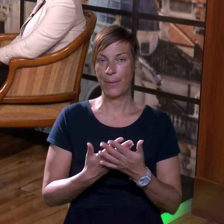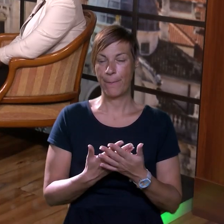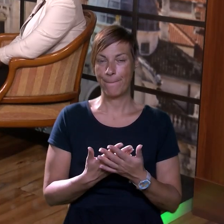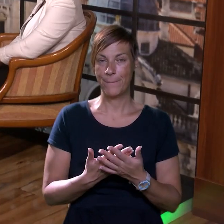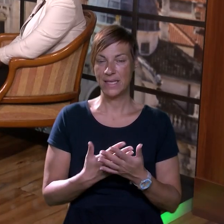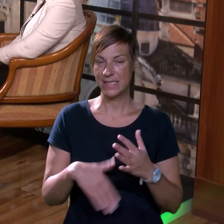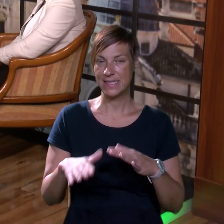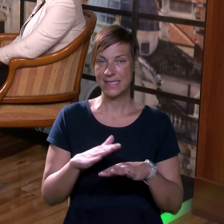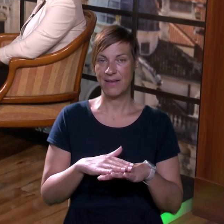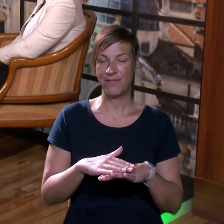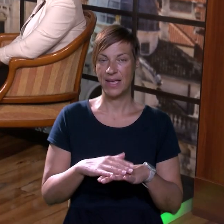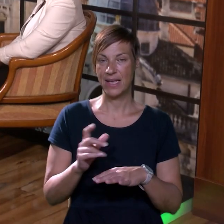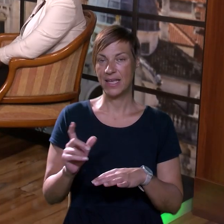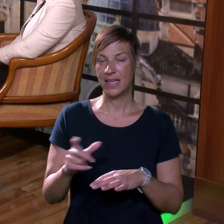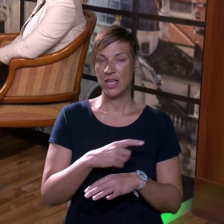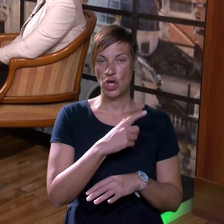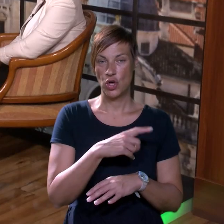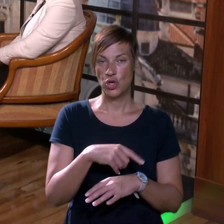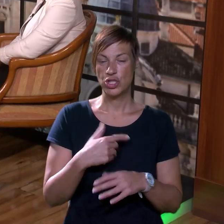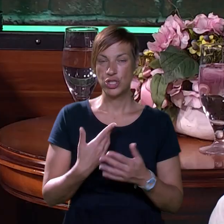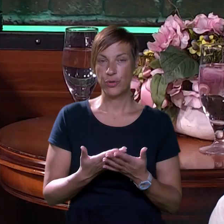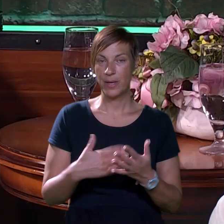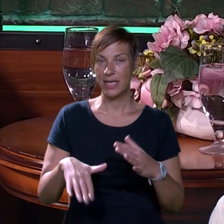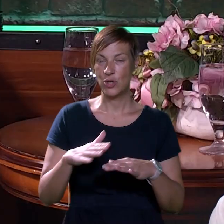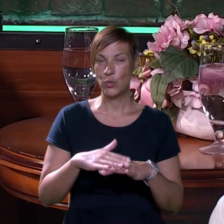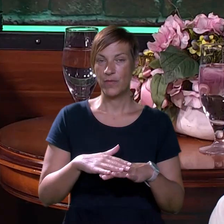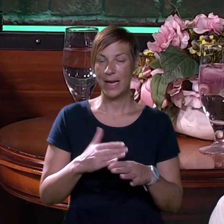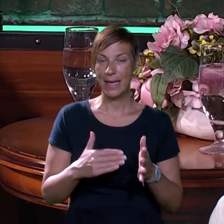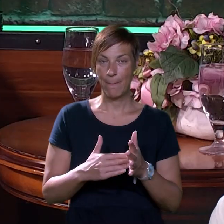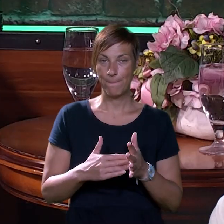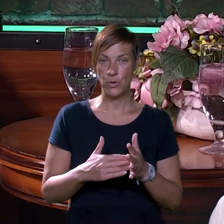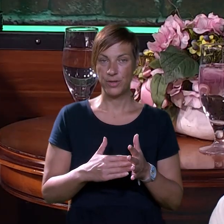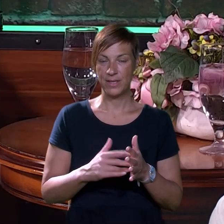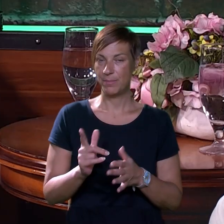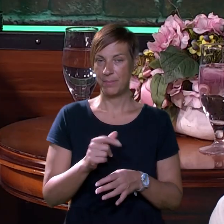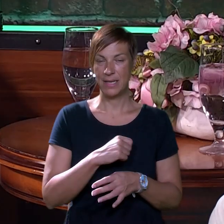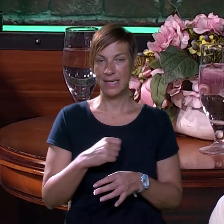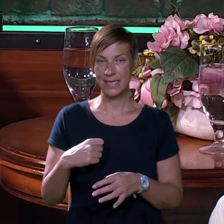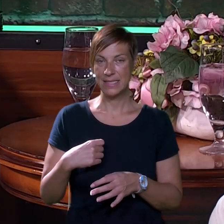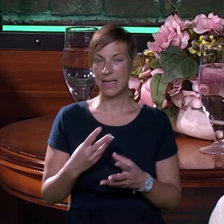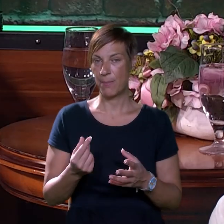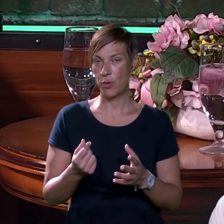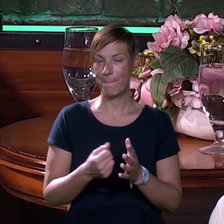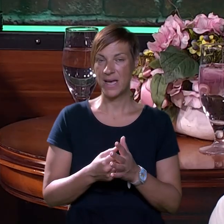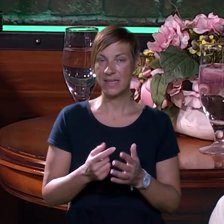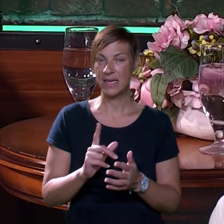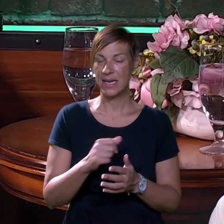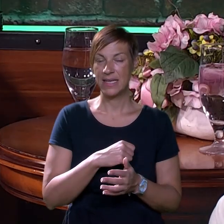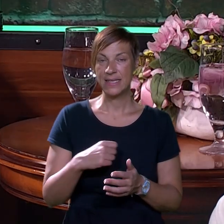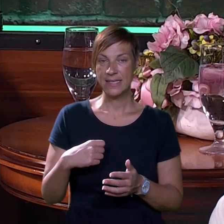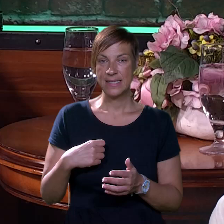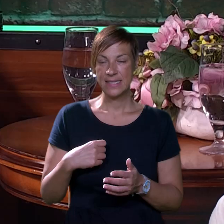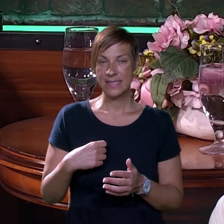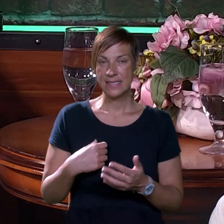za veliki dio ljudi i u velikim nekakvim potrebama, ne samo materijalnim, ne samo,